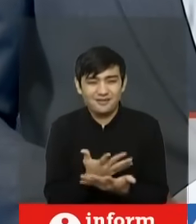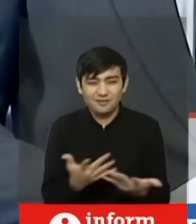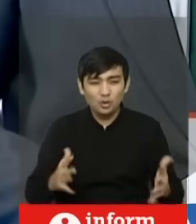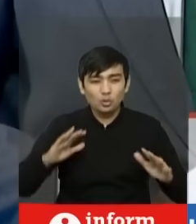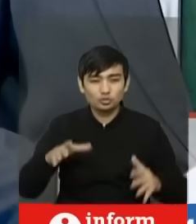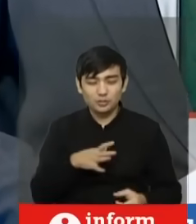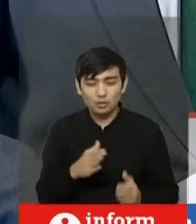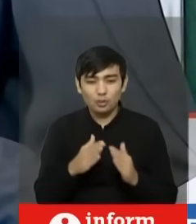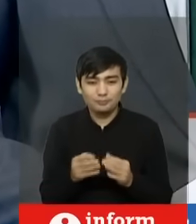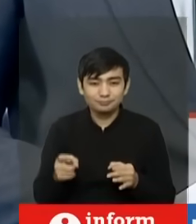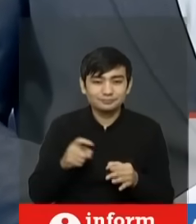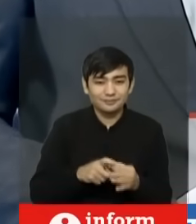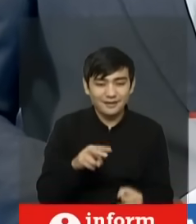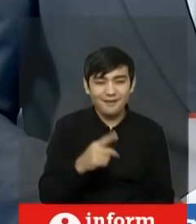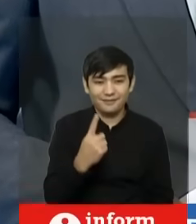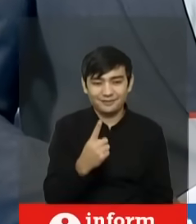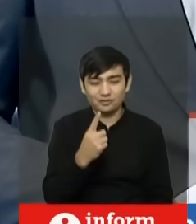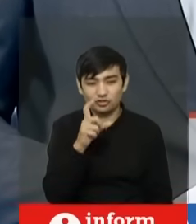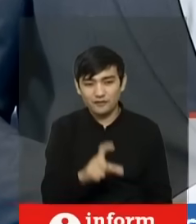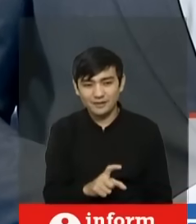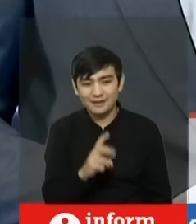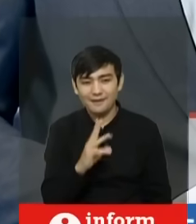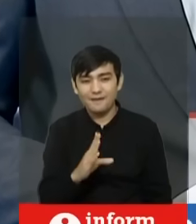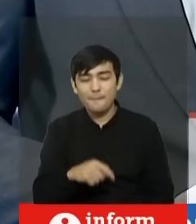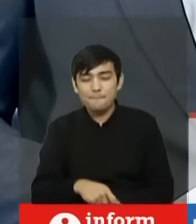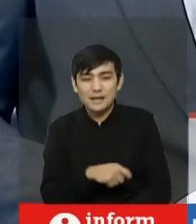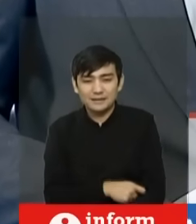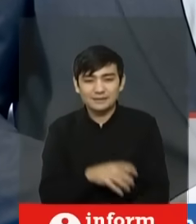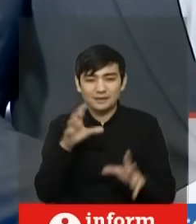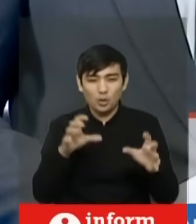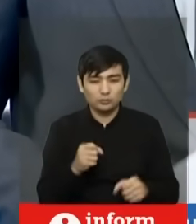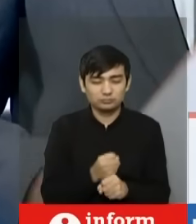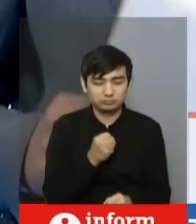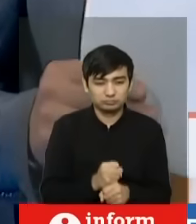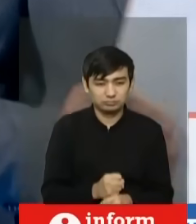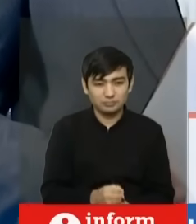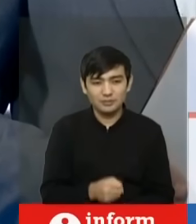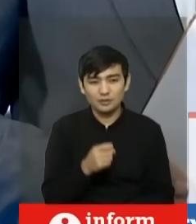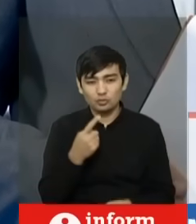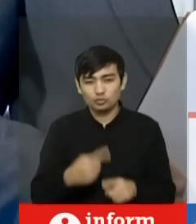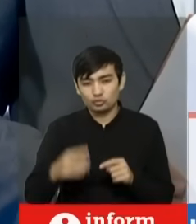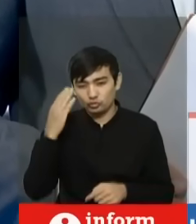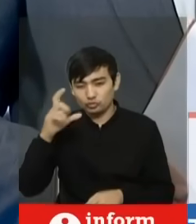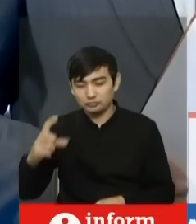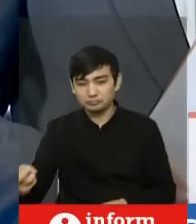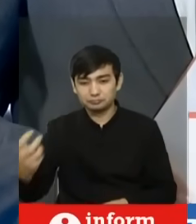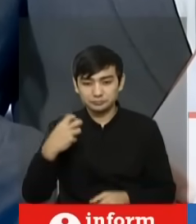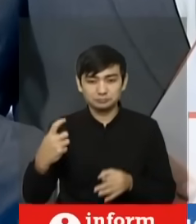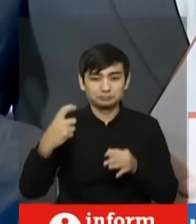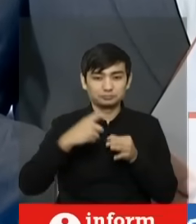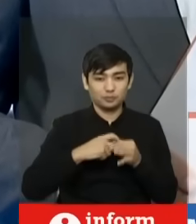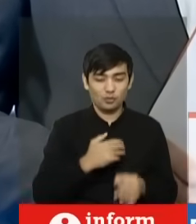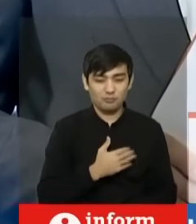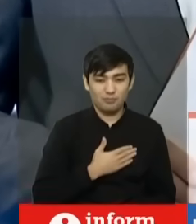үшін бір адамға керек шаршы метрдің заңнамалық нормасы әзірленіп жатыр. Мәселен, басқа жақтан келген бір азамат үшін